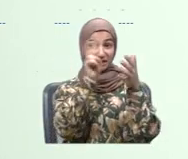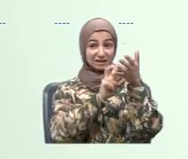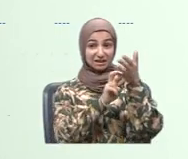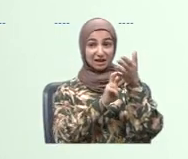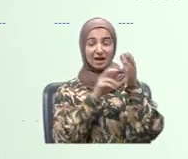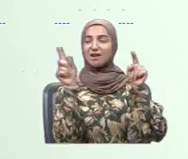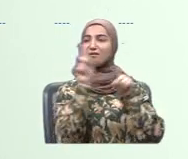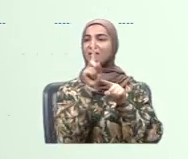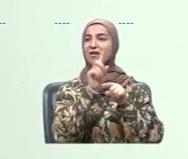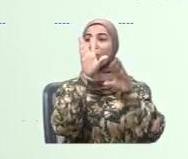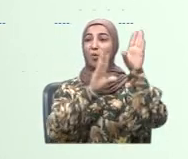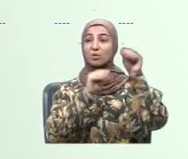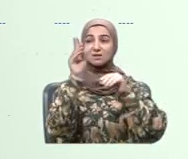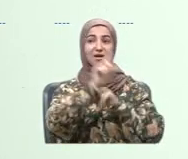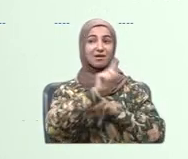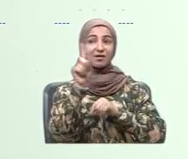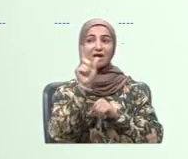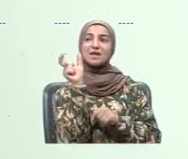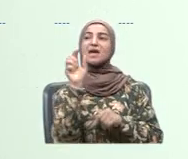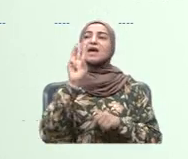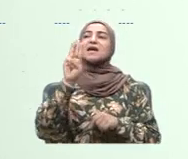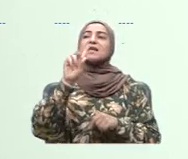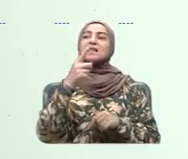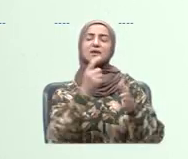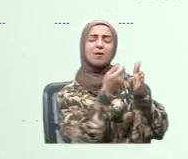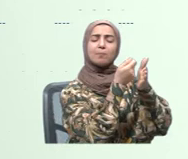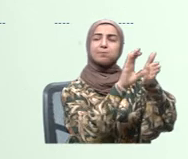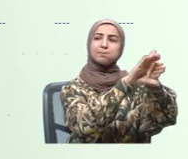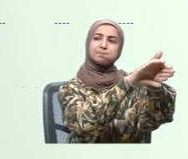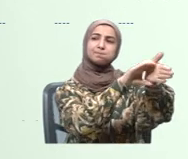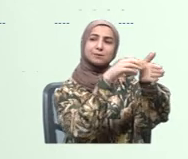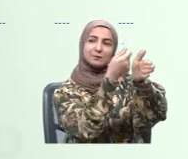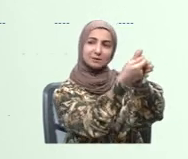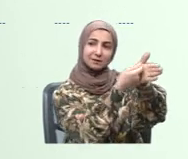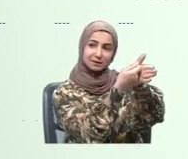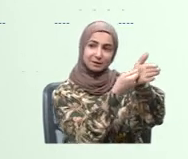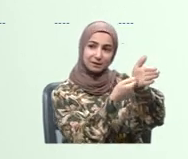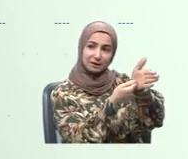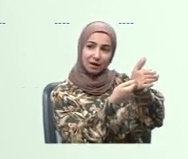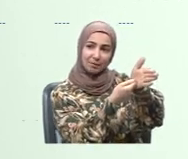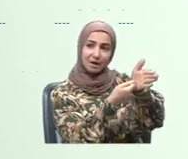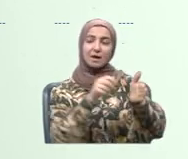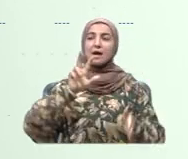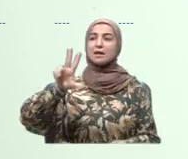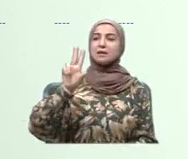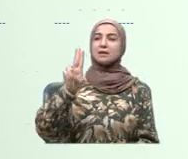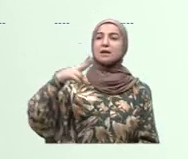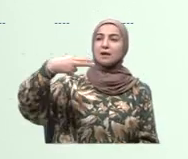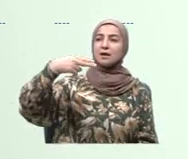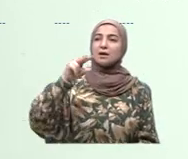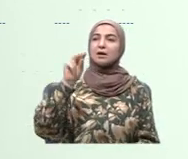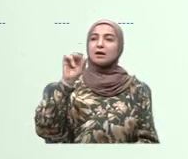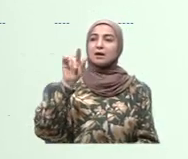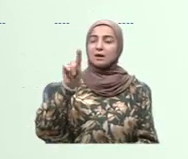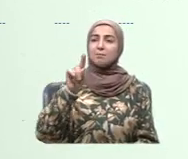الصوفي يندرج ضمن محور التعقيب الصحفي للوحدة الثالثة بالكتاب.